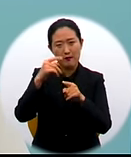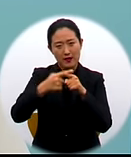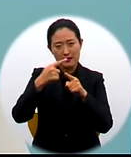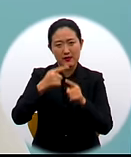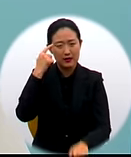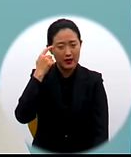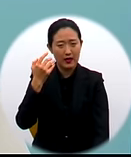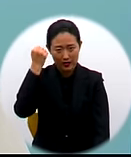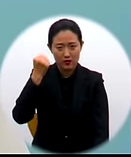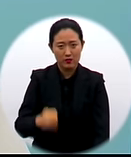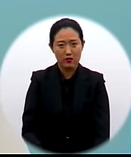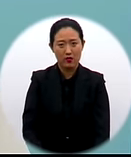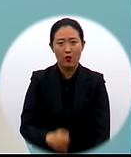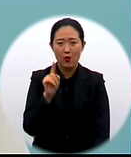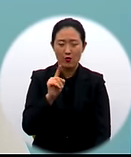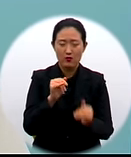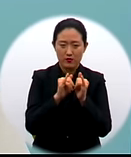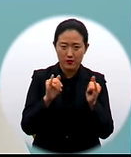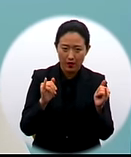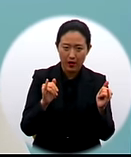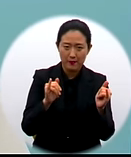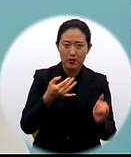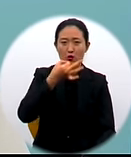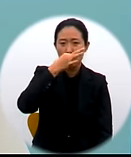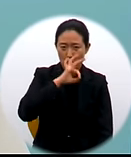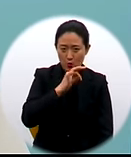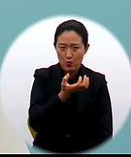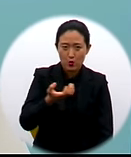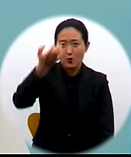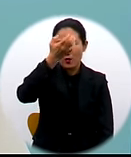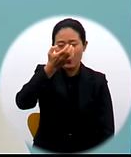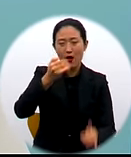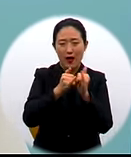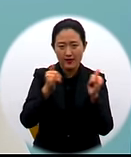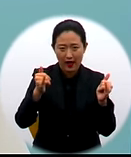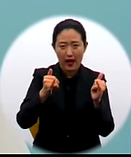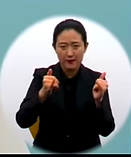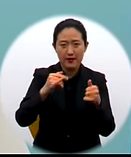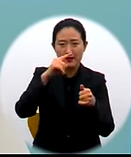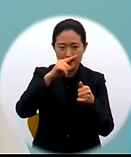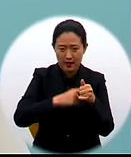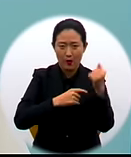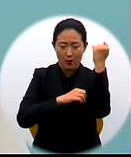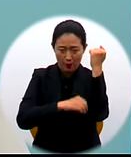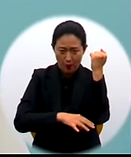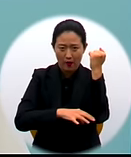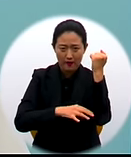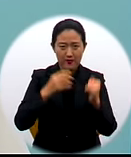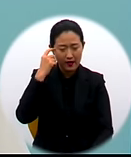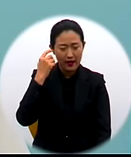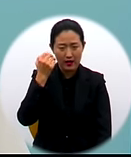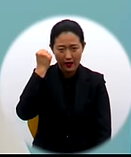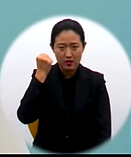기업은 사람을 그때부터 자원으로 보기 시작합니다. 자원으로 보면 키울 수 있어야겠죠. 그래서 인재개발, HRD라는